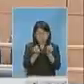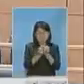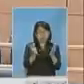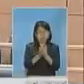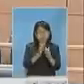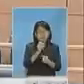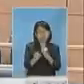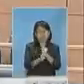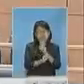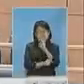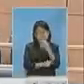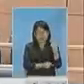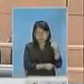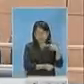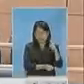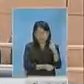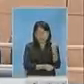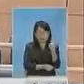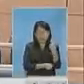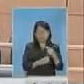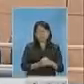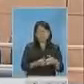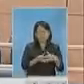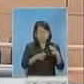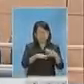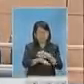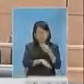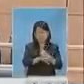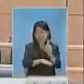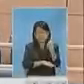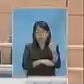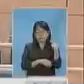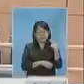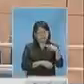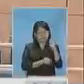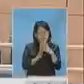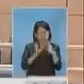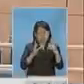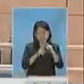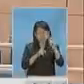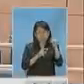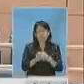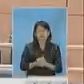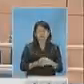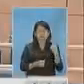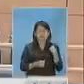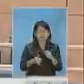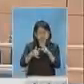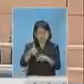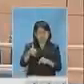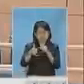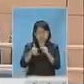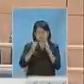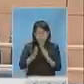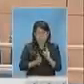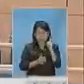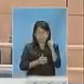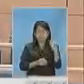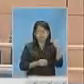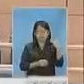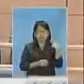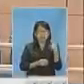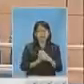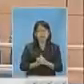มามีพรรคการเมืองเดียวเท่านั้นที่ได้ประโยชน์สูงสุดและมีนักการเมืองคนเดียวที่ได้ประโยชน์แบบ